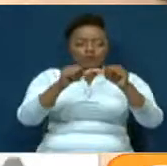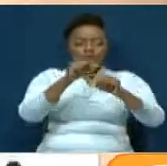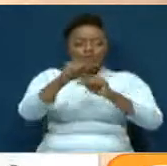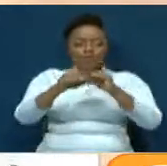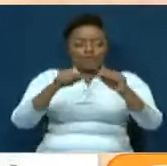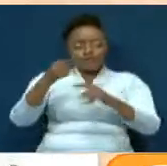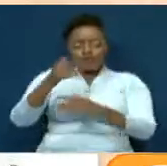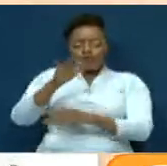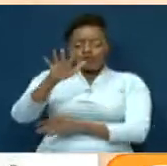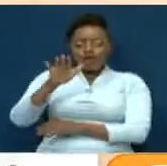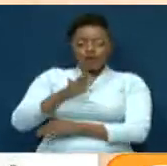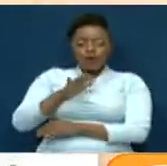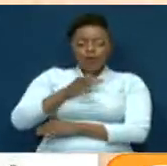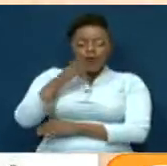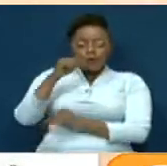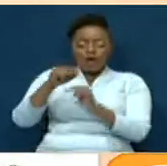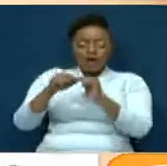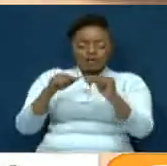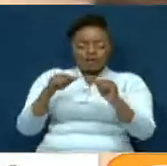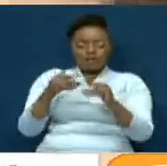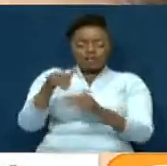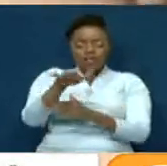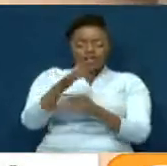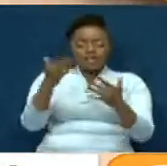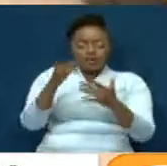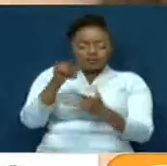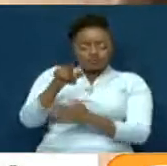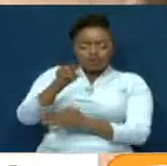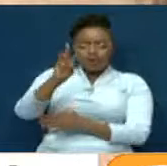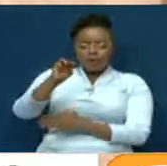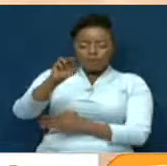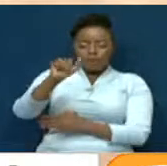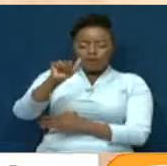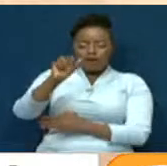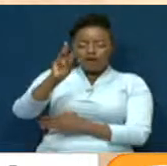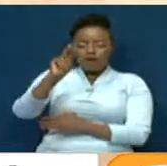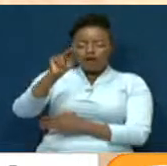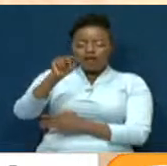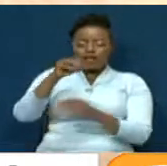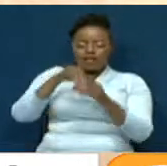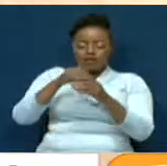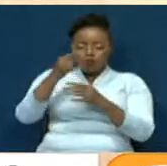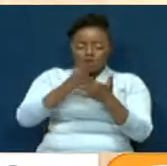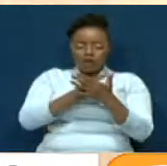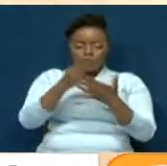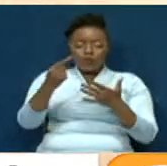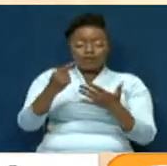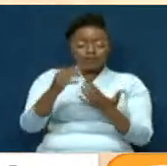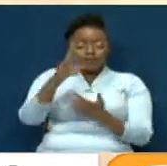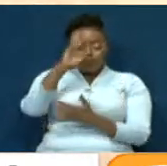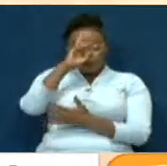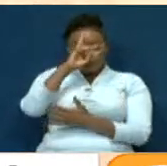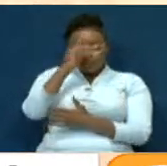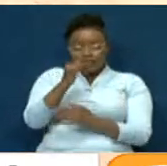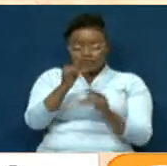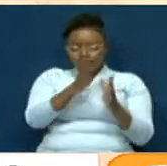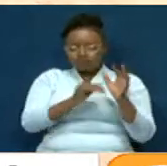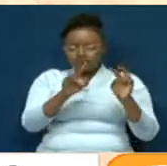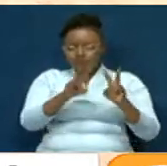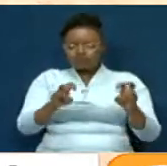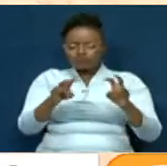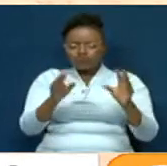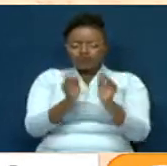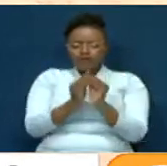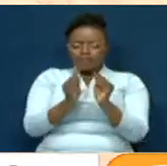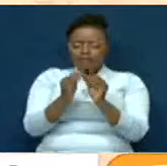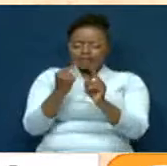ya wanawake watano waliouawa kiunyama katika eneo hili la Mawanga chini ya wiki moja, maafisa usalama wameandaa misururu ya